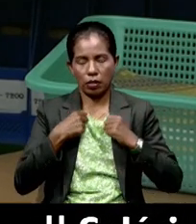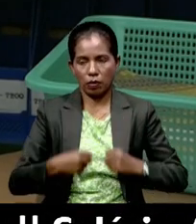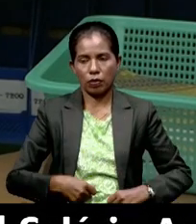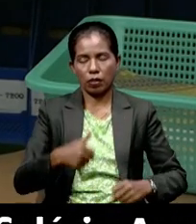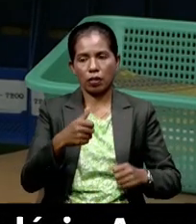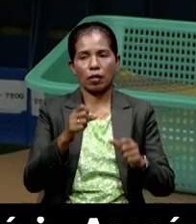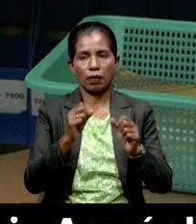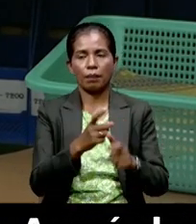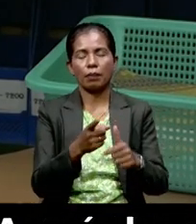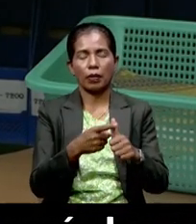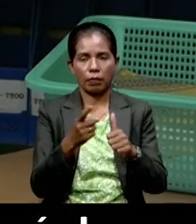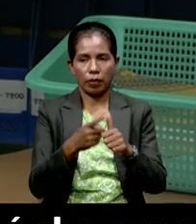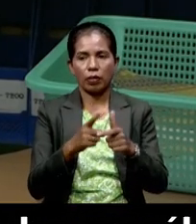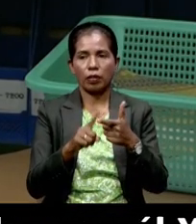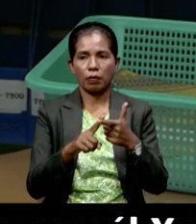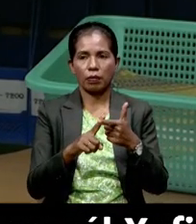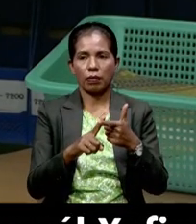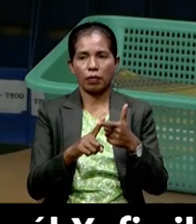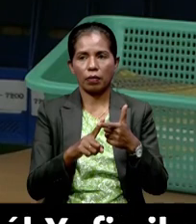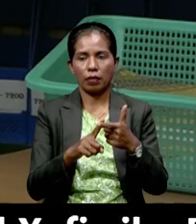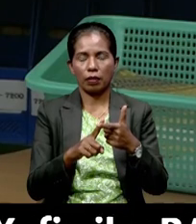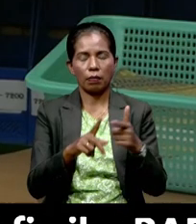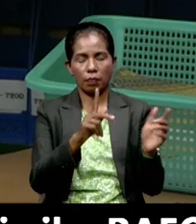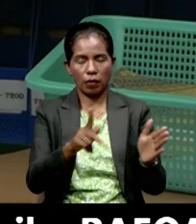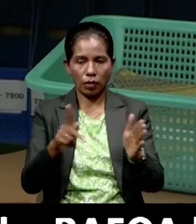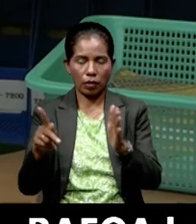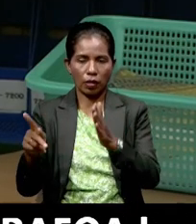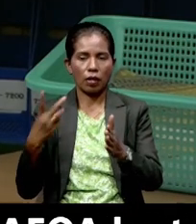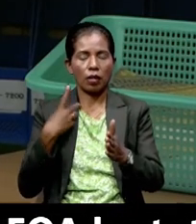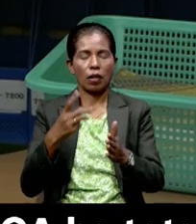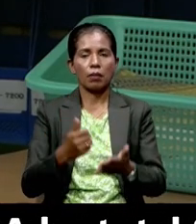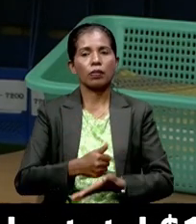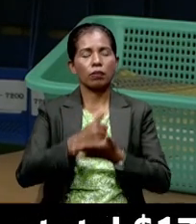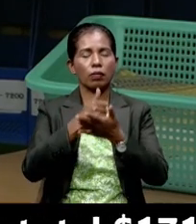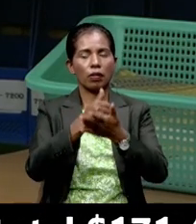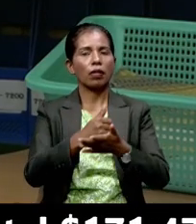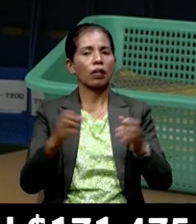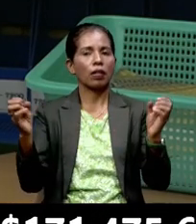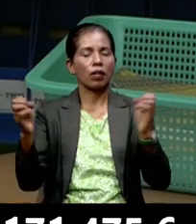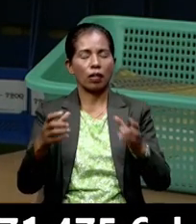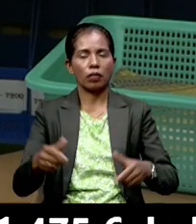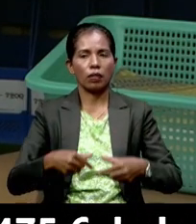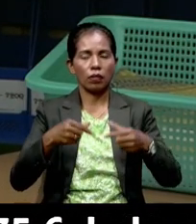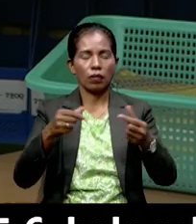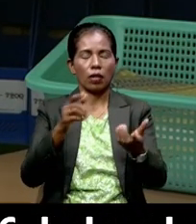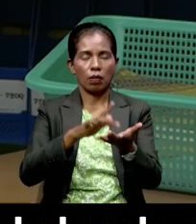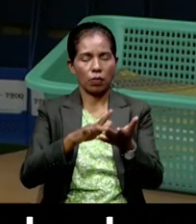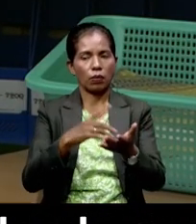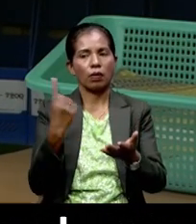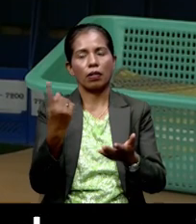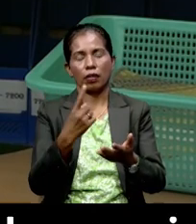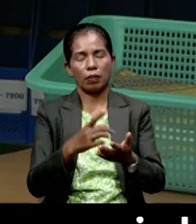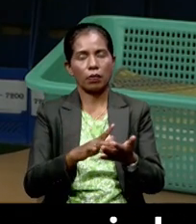ya bisa sembuh pelayanan kami itu pertama-tama bukan semata-mata untuk memberikan obat saja